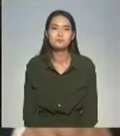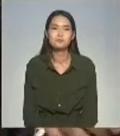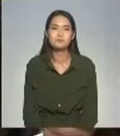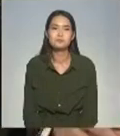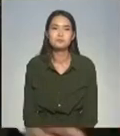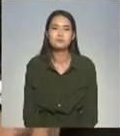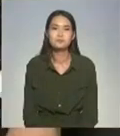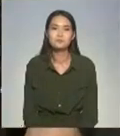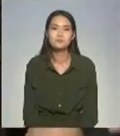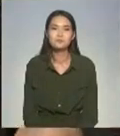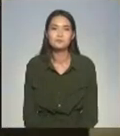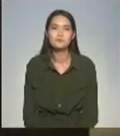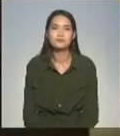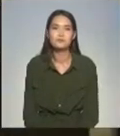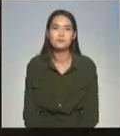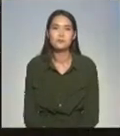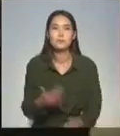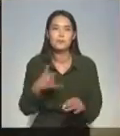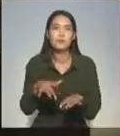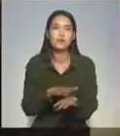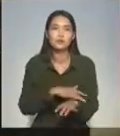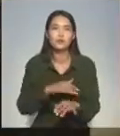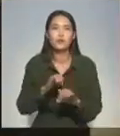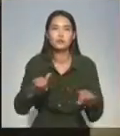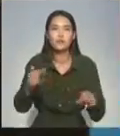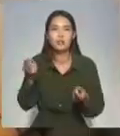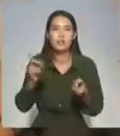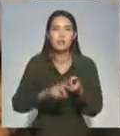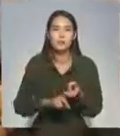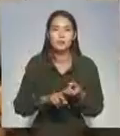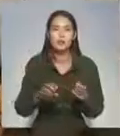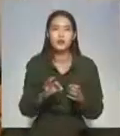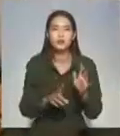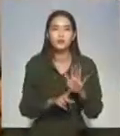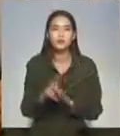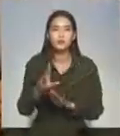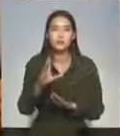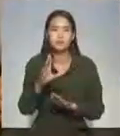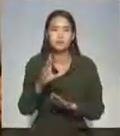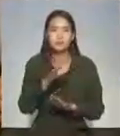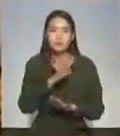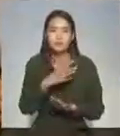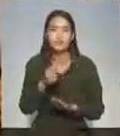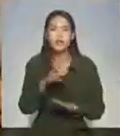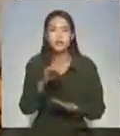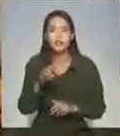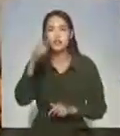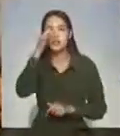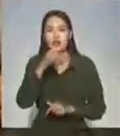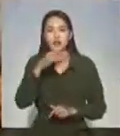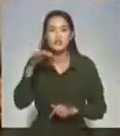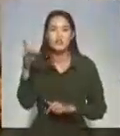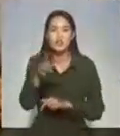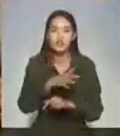ұйымдастырылмақ. Қазақ пен Мысыр халқының байланысы тереңнен тамыр тартады. Бейбарс Султан Мешіті Мысыр мен Қазақстан үшін ғана емес,